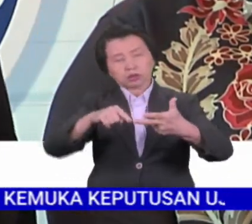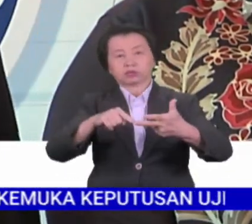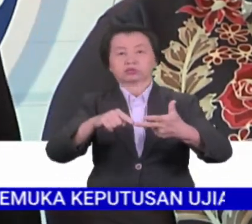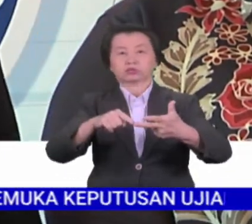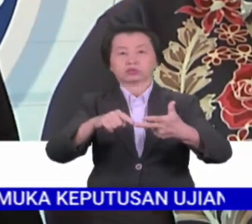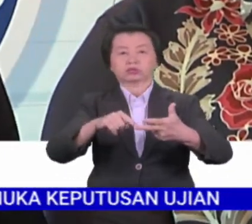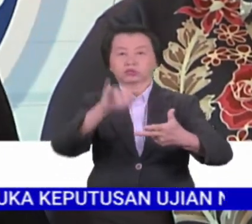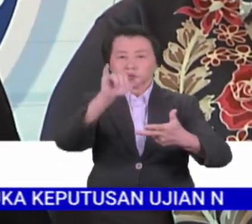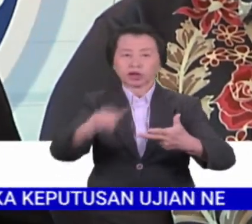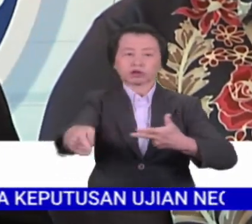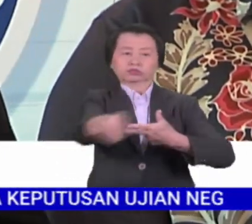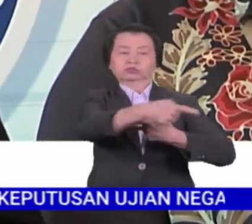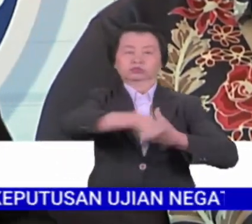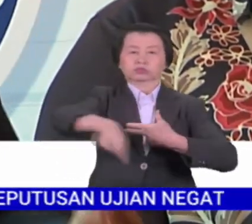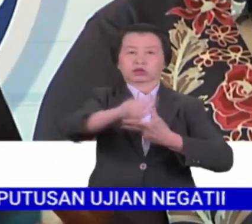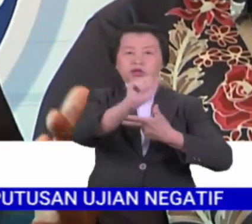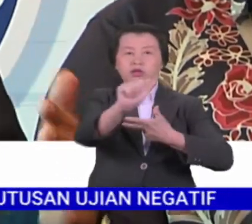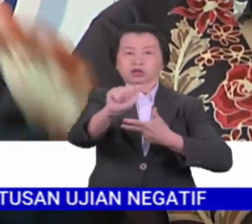yang